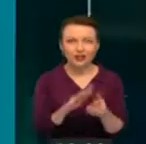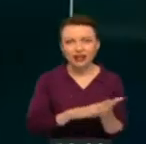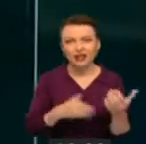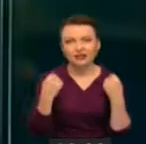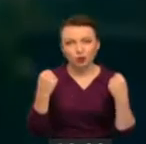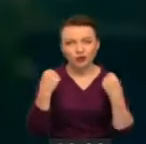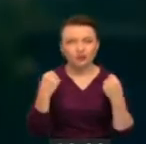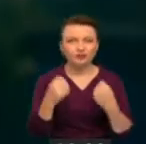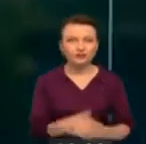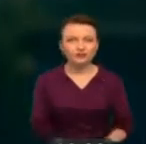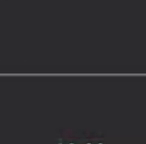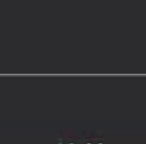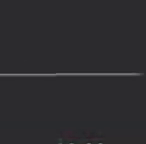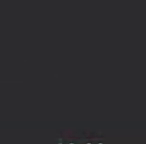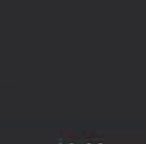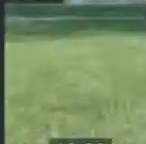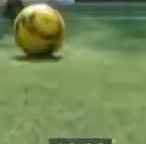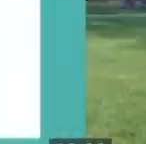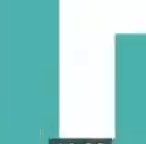і Роман Сагай.